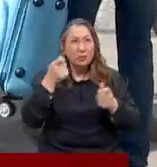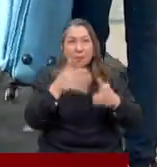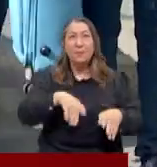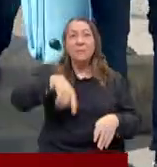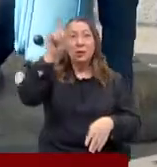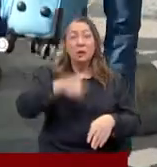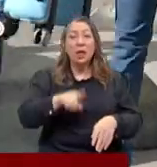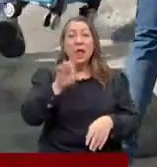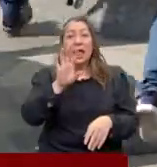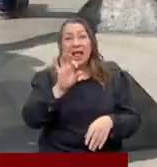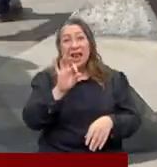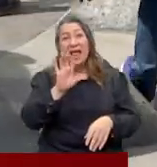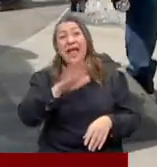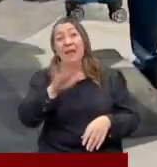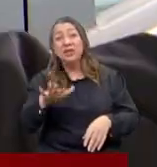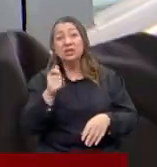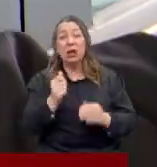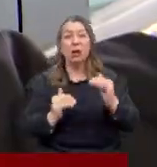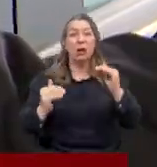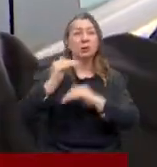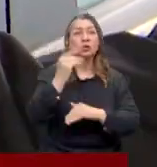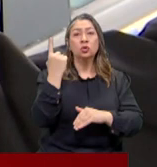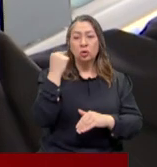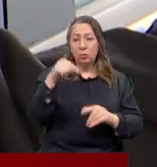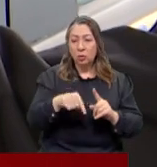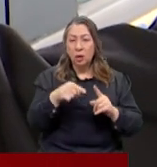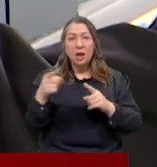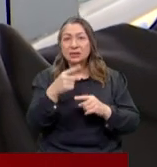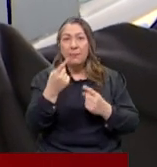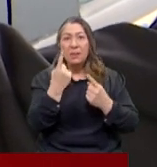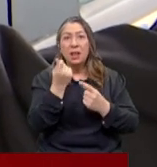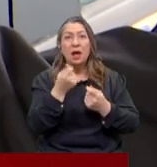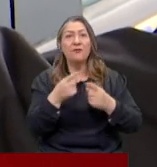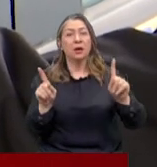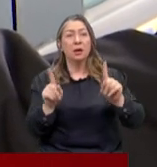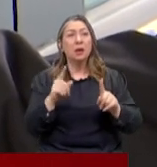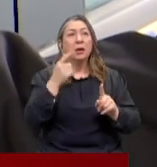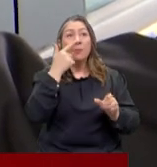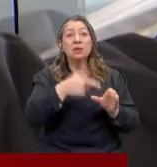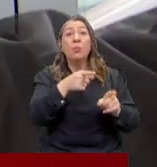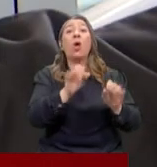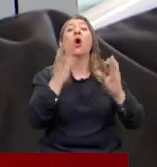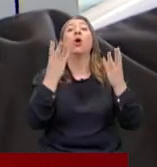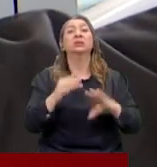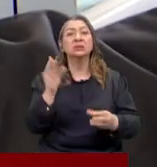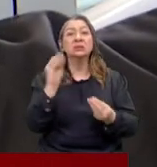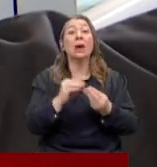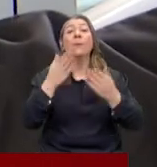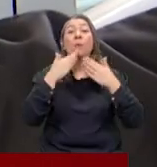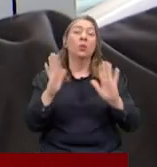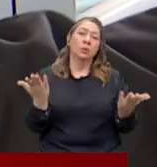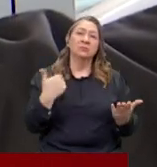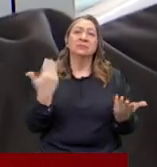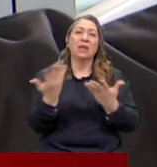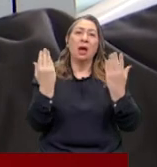bir günde 50-55 lira arttı. Dünle bugün arasında 1 lira fark etti. Yakıt bu şekilde olmasaydı, zam da gelmeseydi